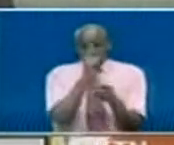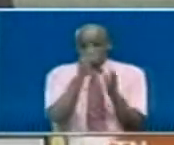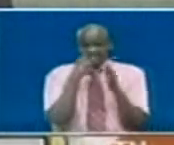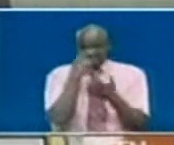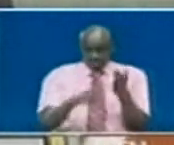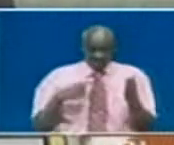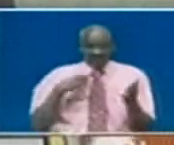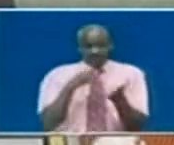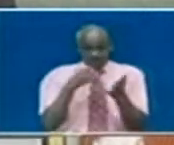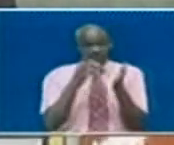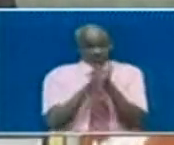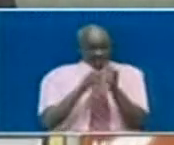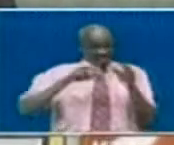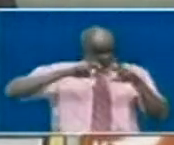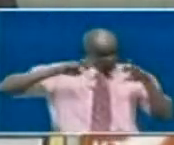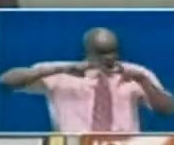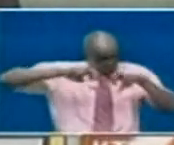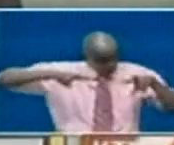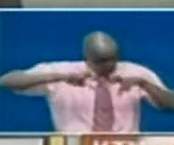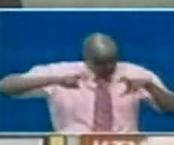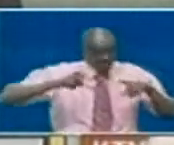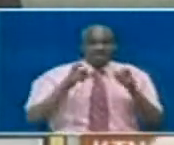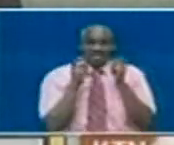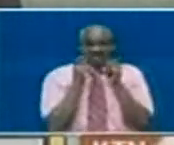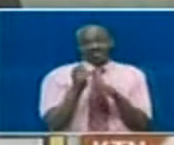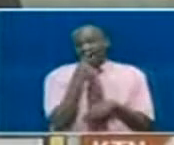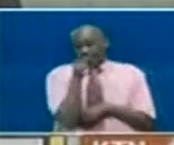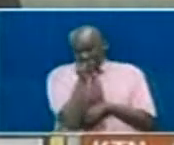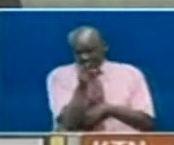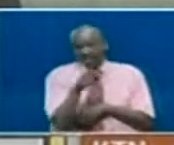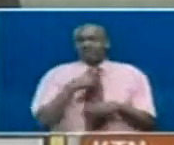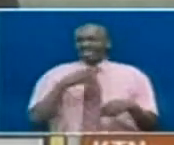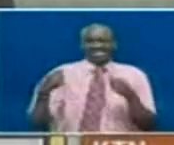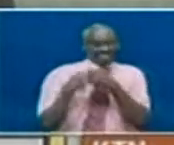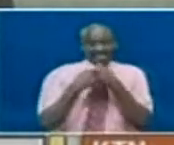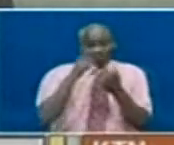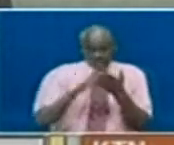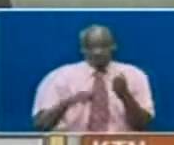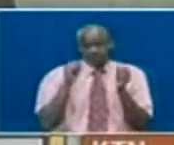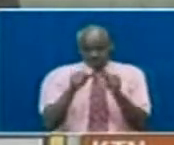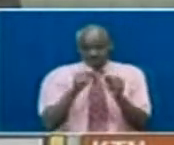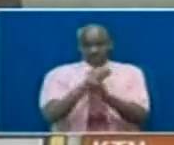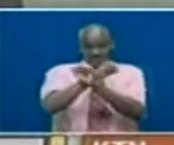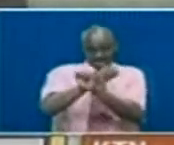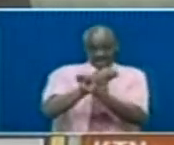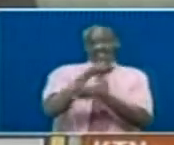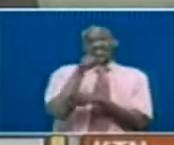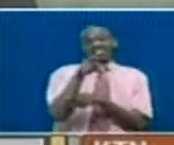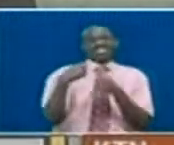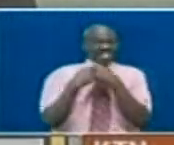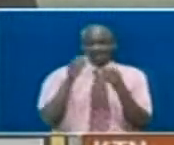ambaye anayehusishwa na utafiti wa tiba ya ukimwi anasema changamoto zilizoko zinaweza kuzuia malengo